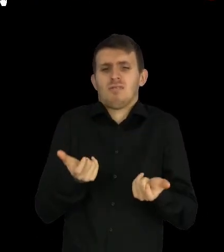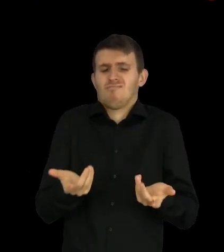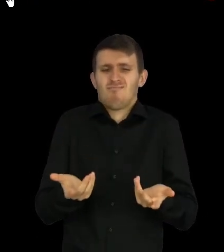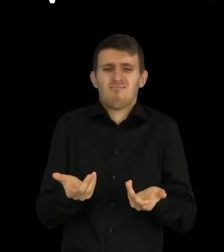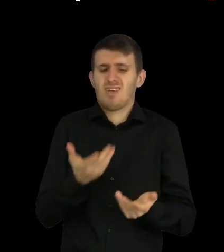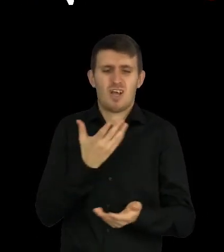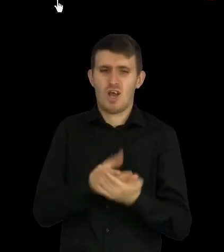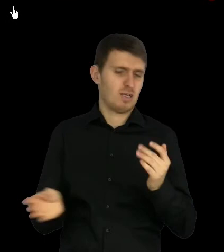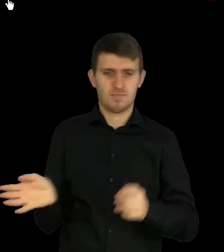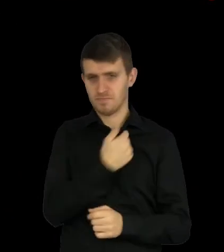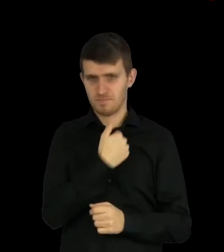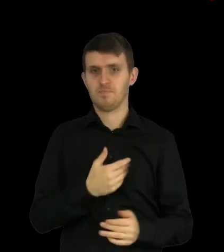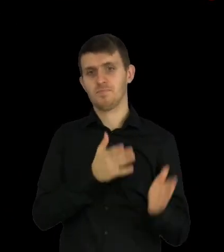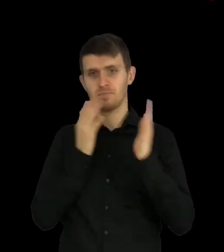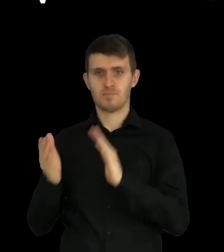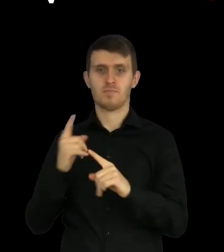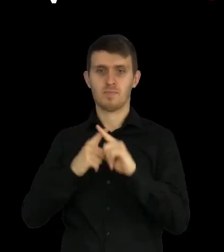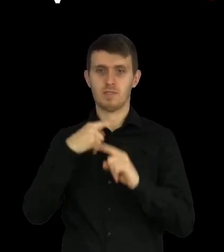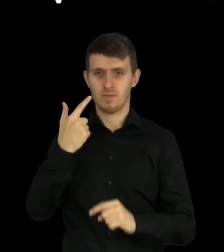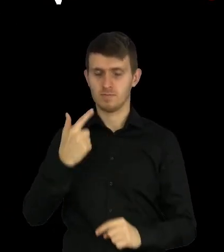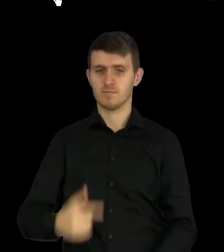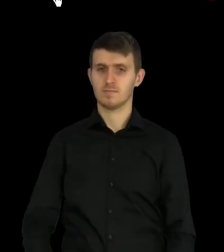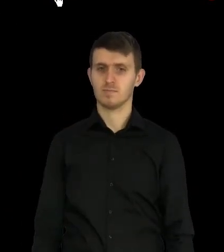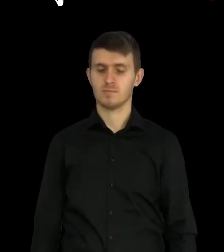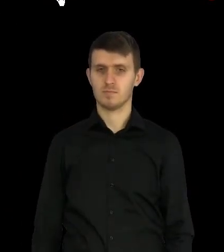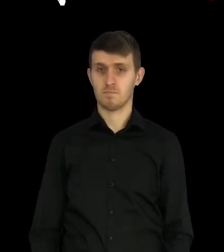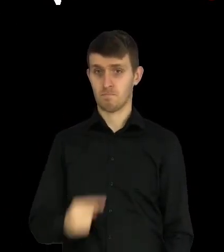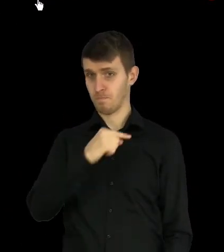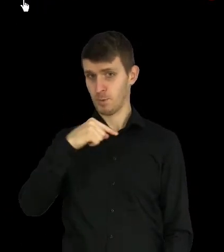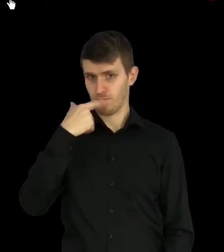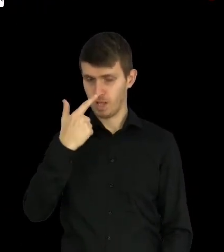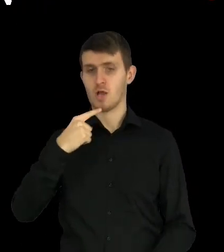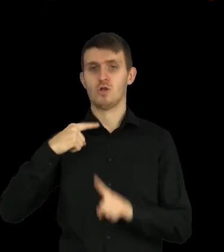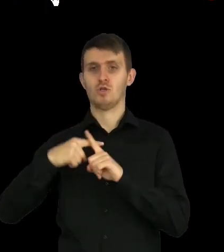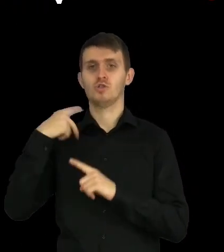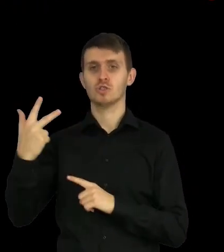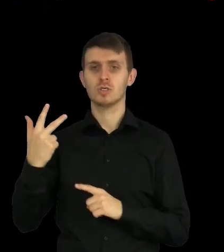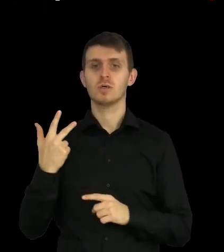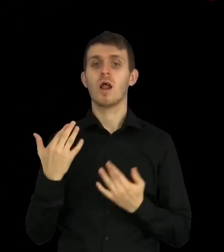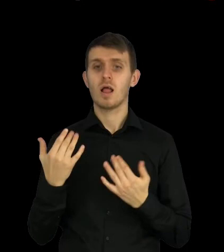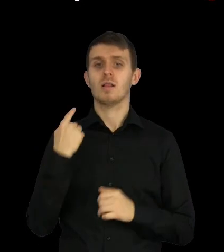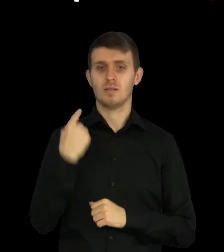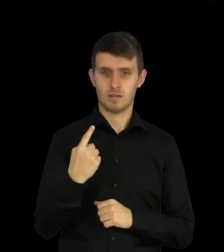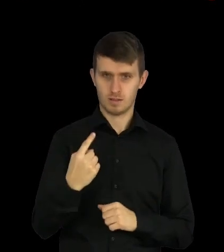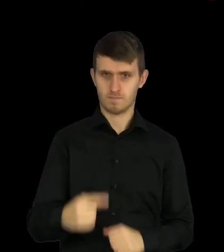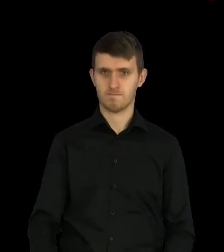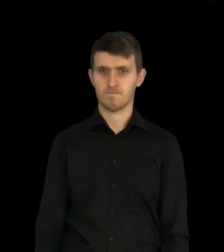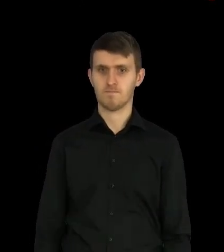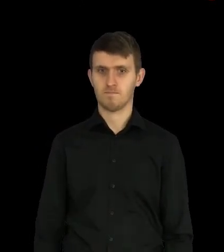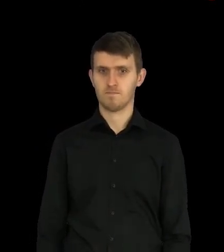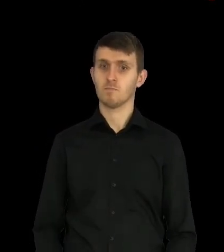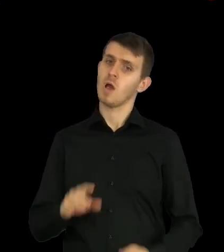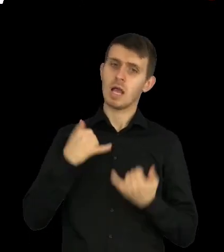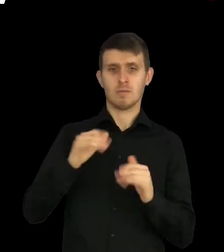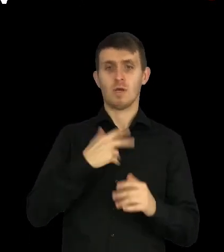składniki z X kwadrat. Minus 2 dodać 3 równa się 1. Albo inaczej, jeśli mam 3X kwadrat